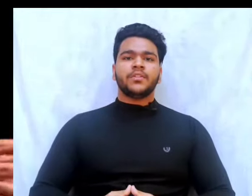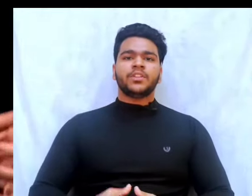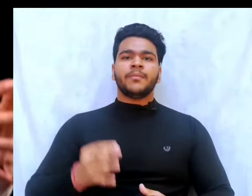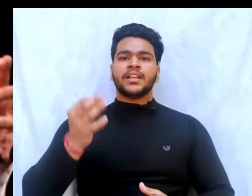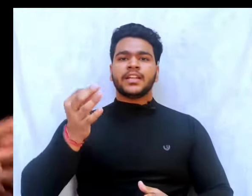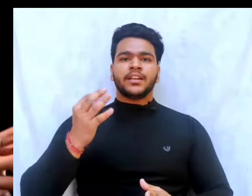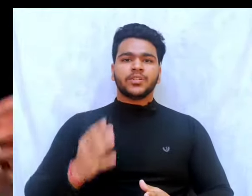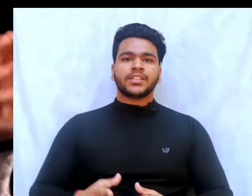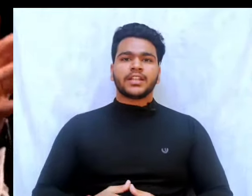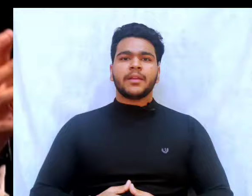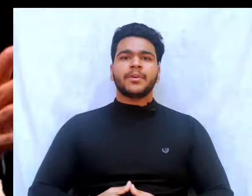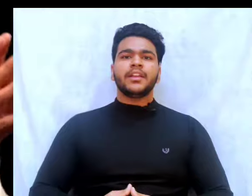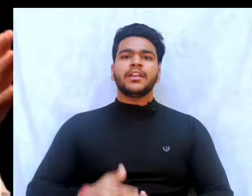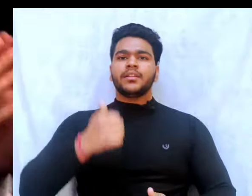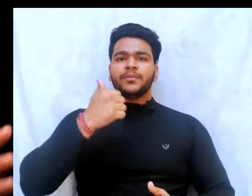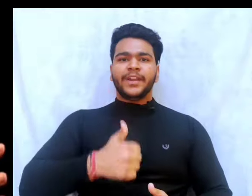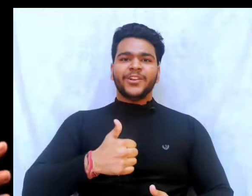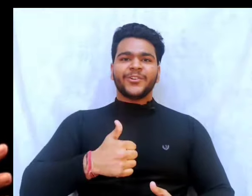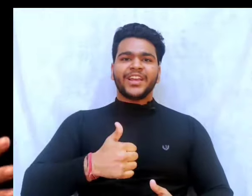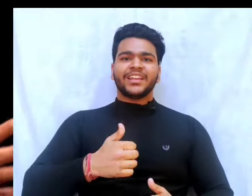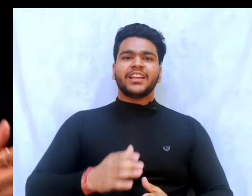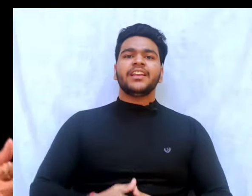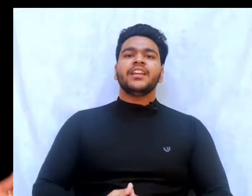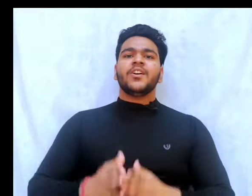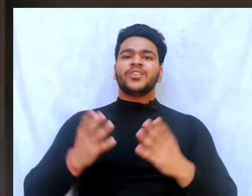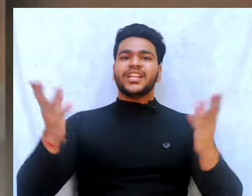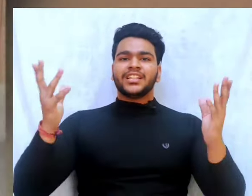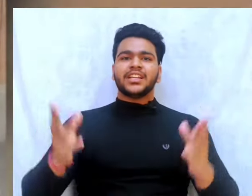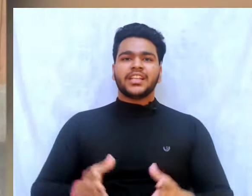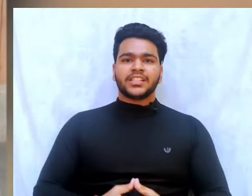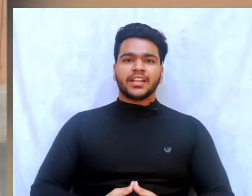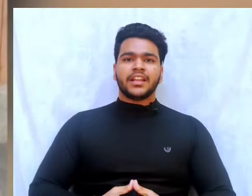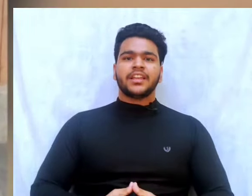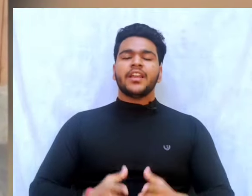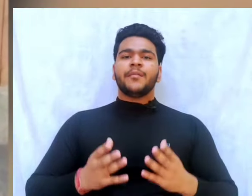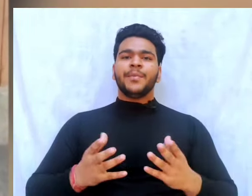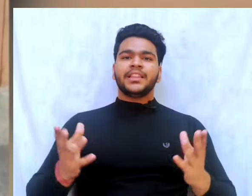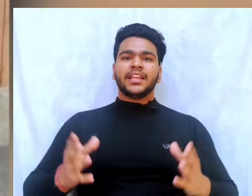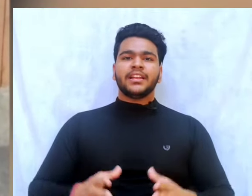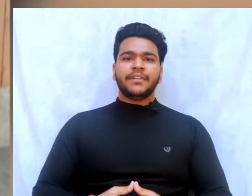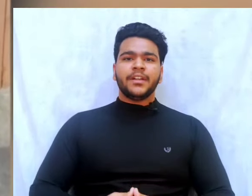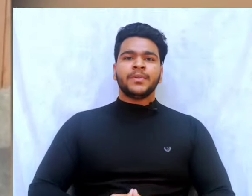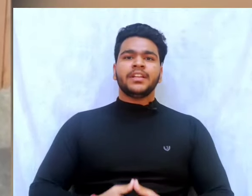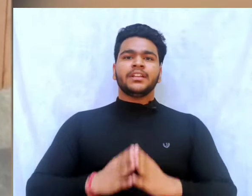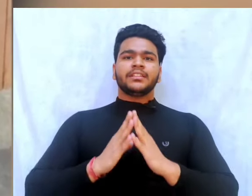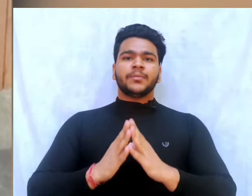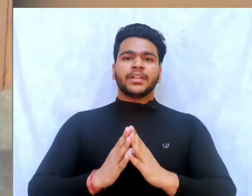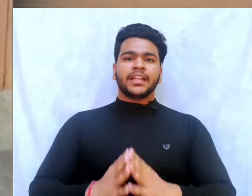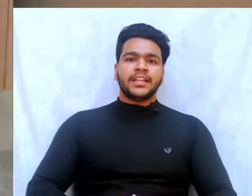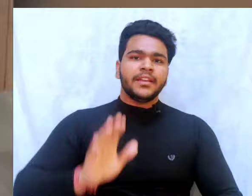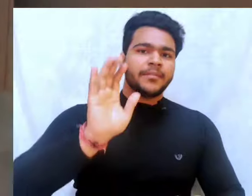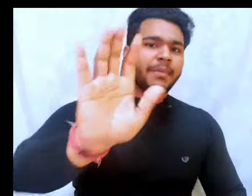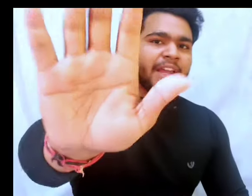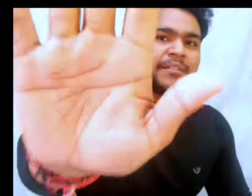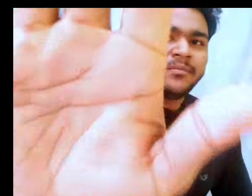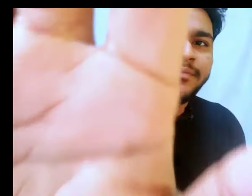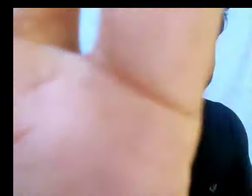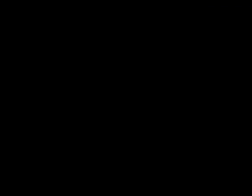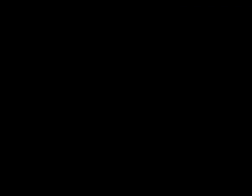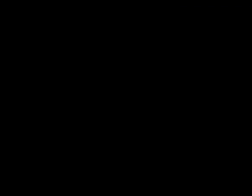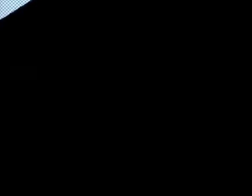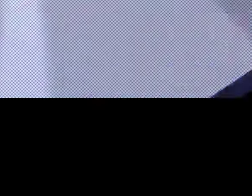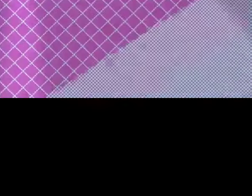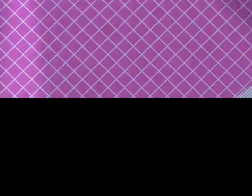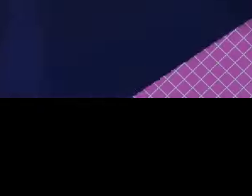लगी हो तो हमारे चैनल को सब्सक्राइब करें, वीडियो को लाइक करें और ज़्यादा से ज़्यादा शेयर करें। मिलते हैं अगली वीडियो में, तब तक के लिए बाय।